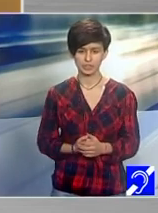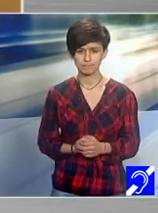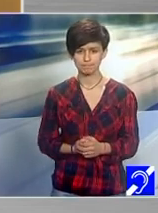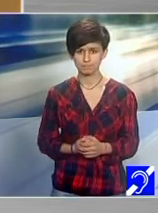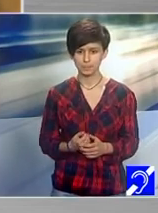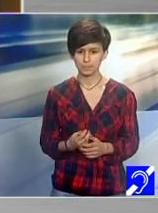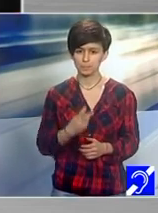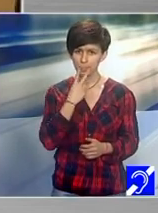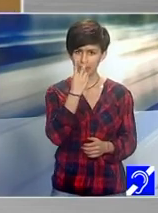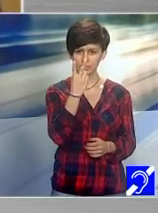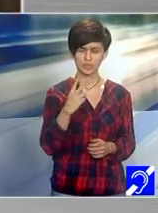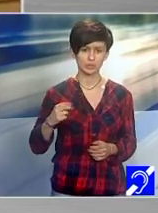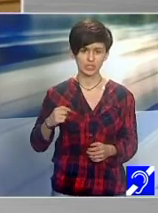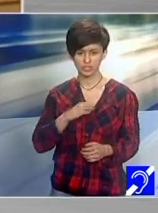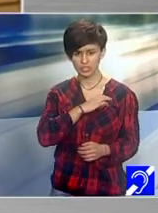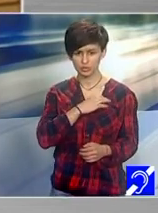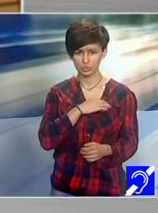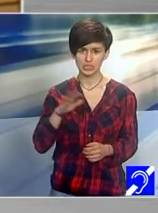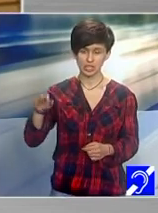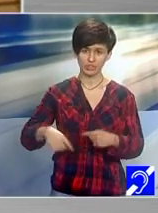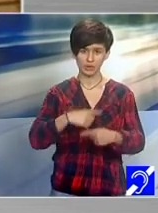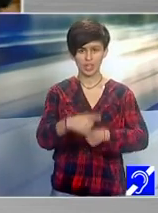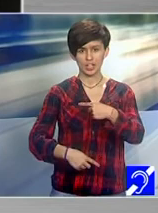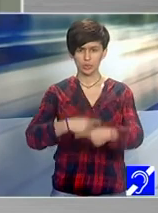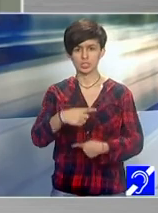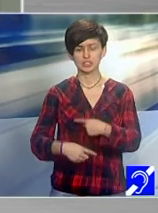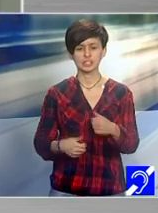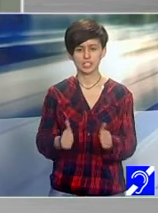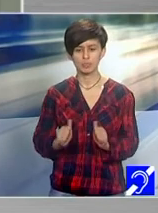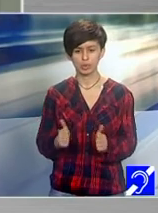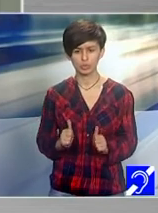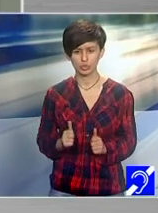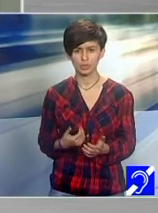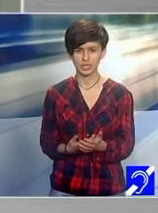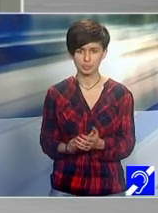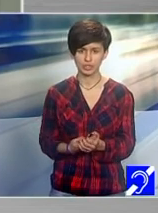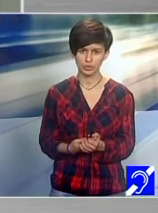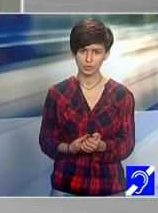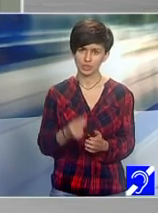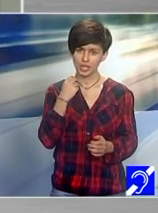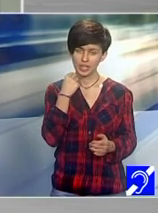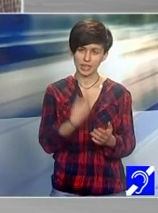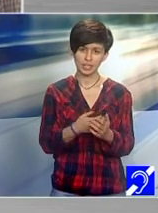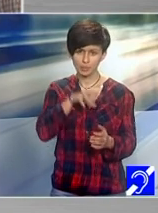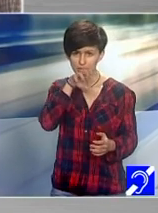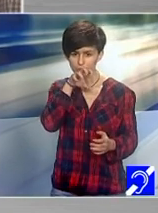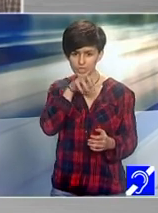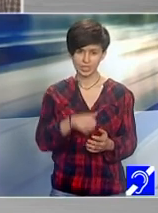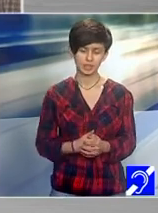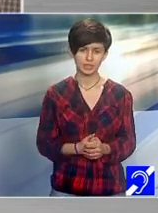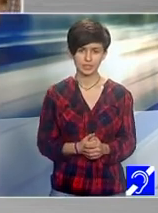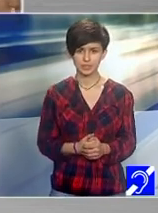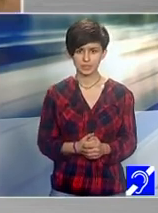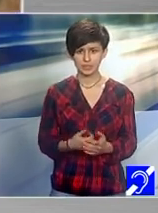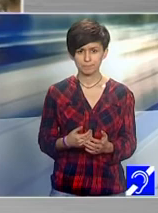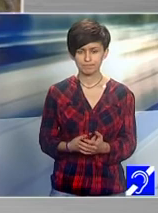aveau un sistem automat pentru pentru hrană pentru câini, pentru distribuit la